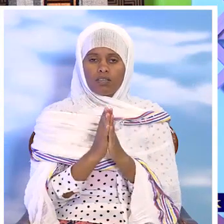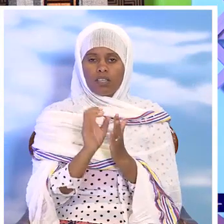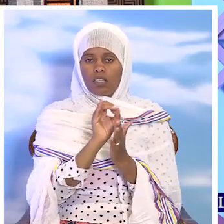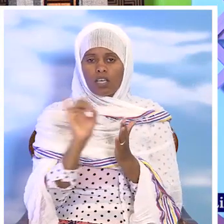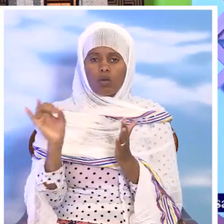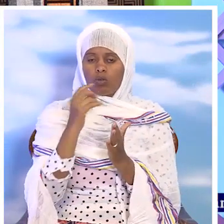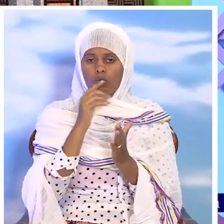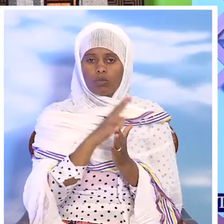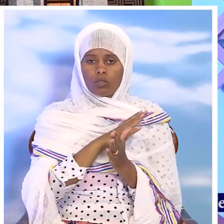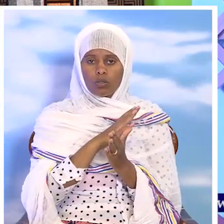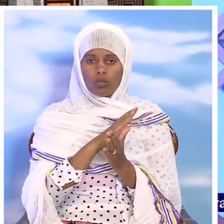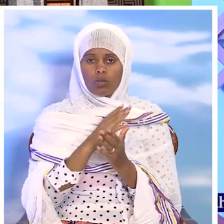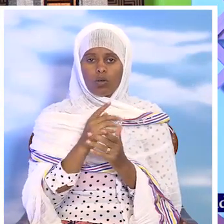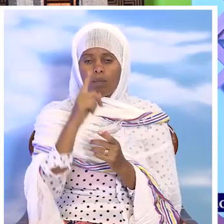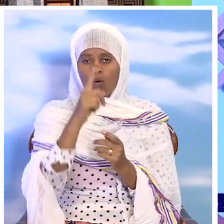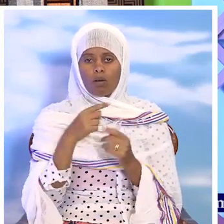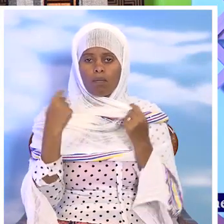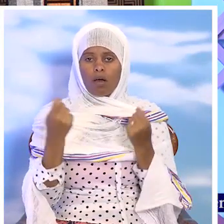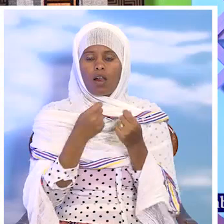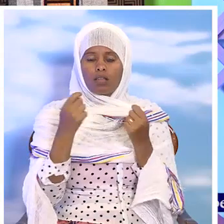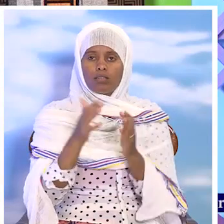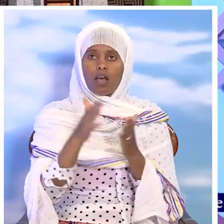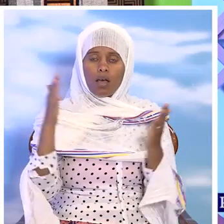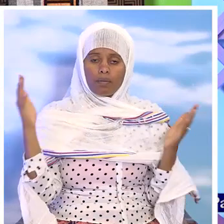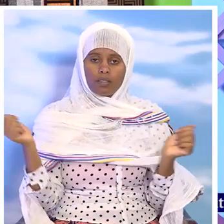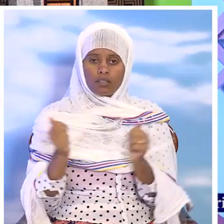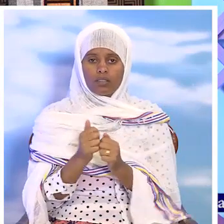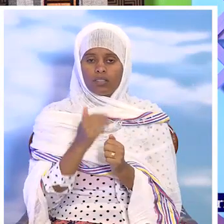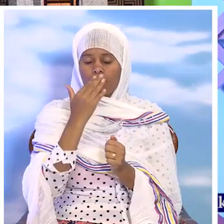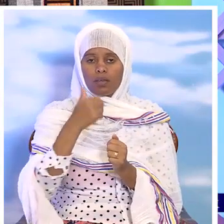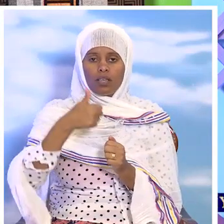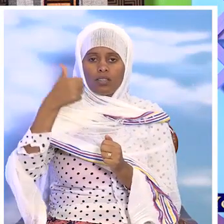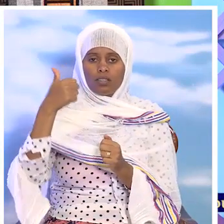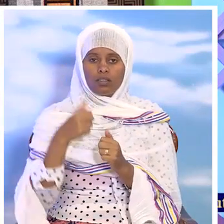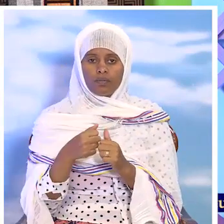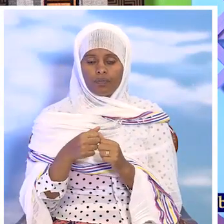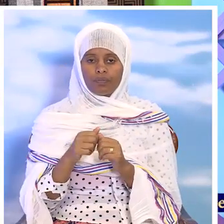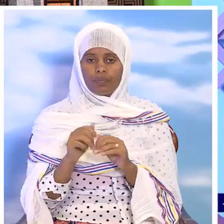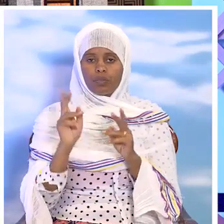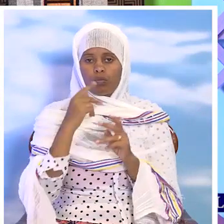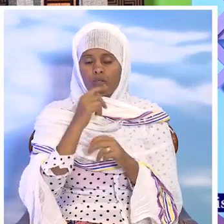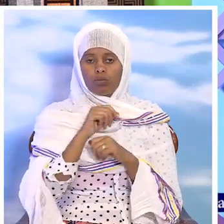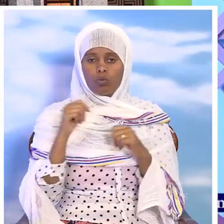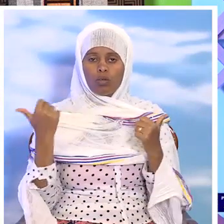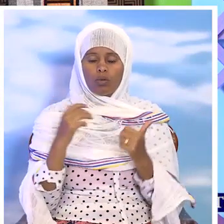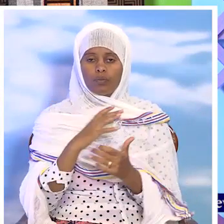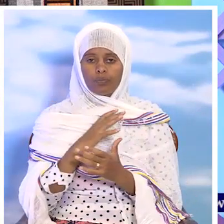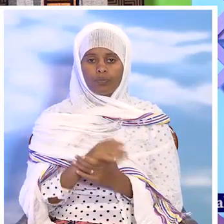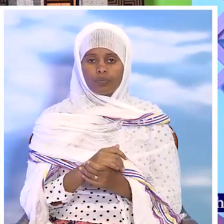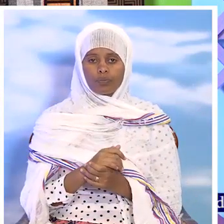ኢሎማ ዘለዉ በኩሮ በዓላት ዝዓብየትን ዝበለፀትን ኢሎም ይፅውዕዋ ማለት